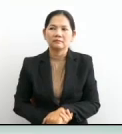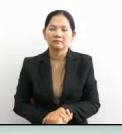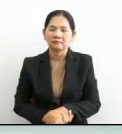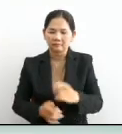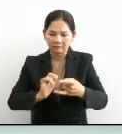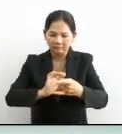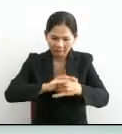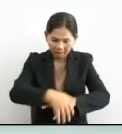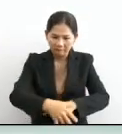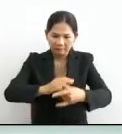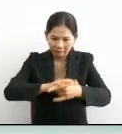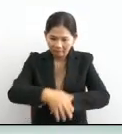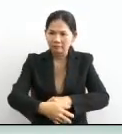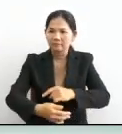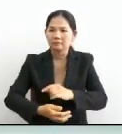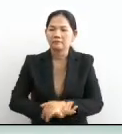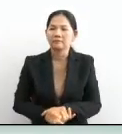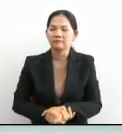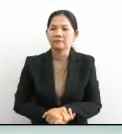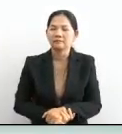đầm lấu mì